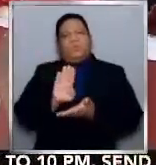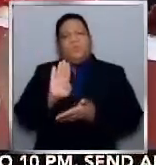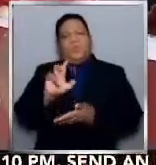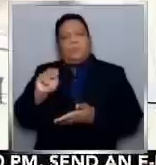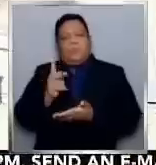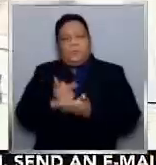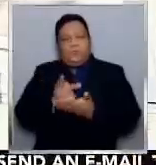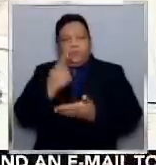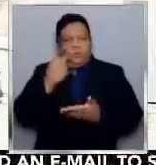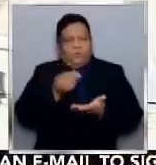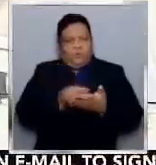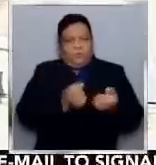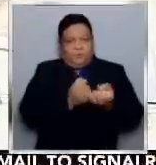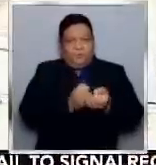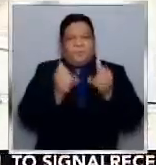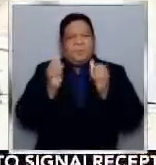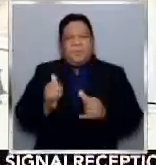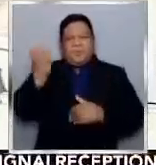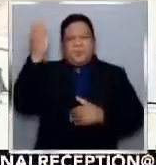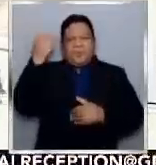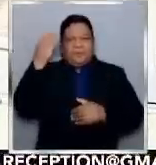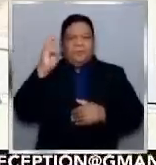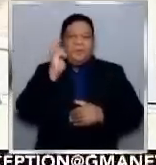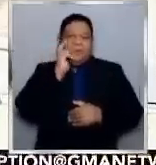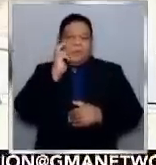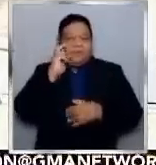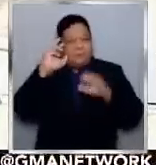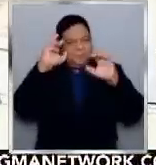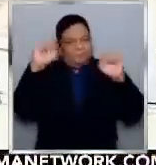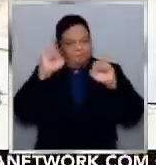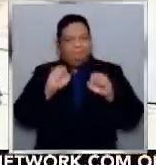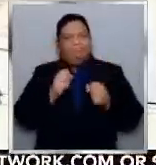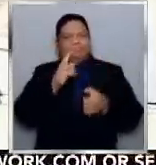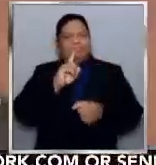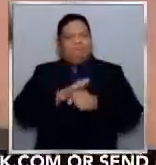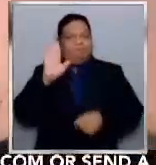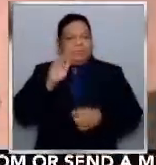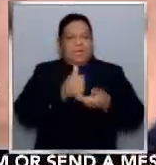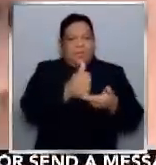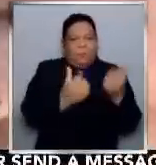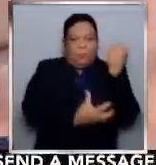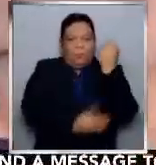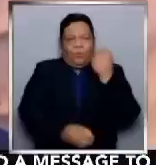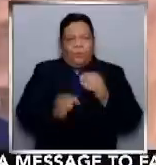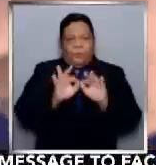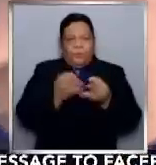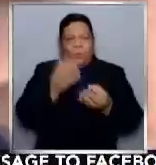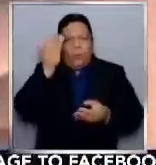aid na ito ay pinangako ni dating Pangulong Rodrigo Duterte para tulungan ang mga mahihirap na pamilya sa gitna ng mataas na presyo ng mga